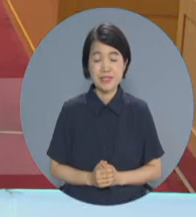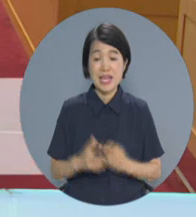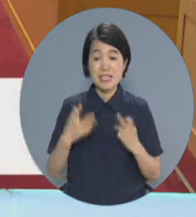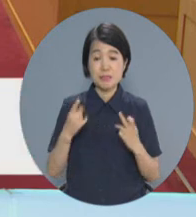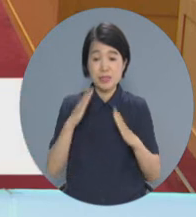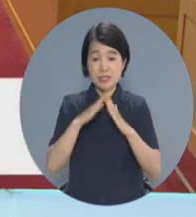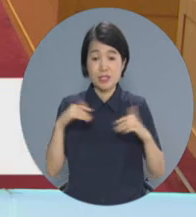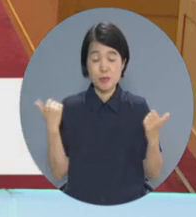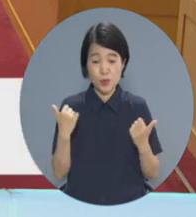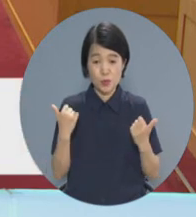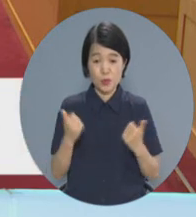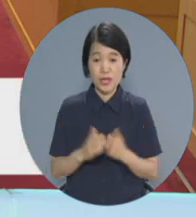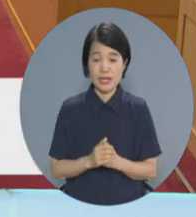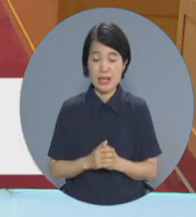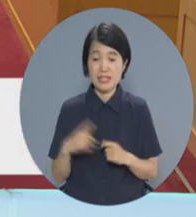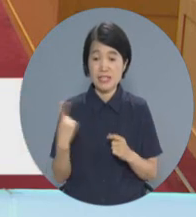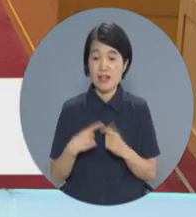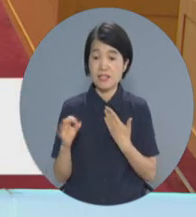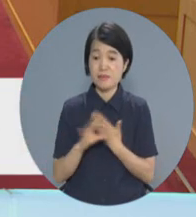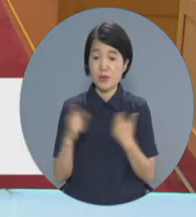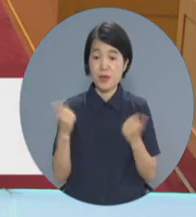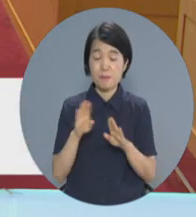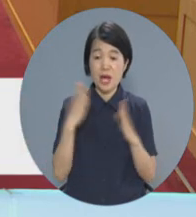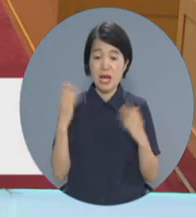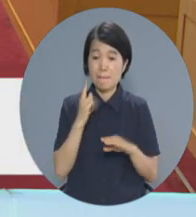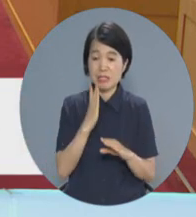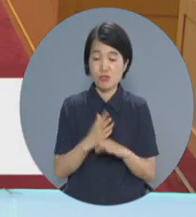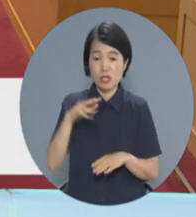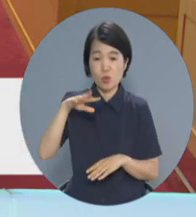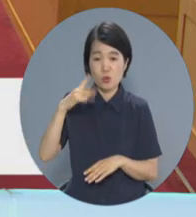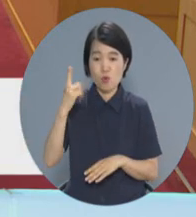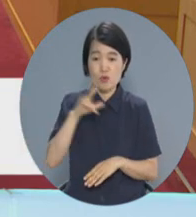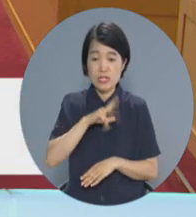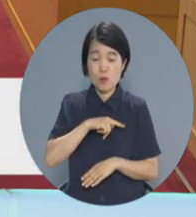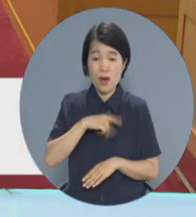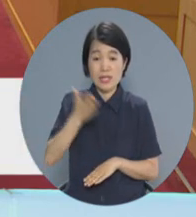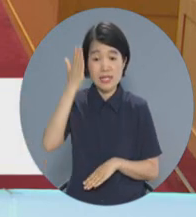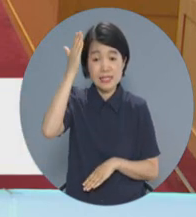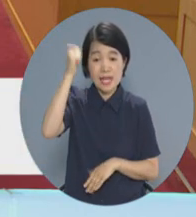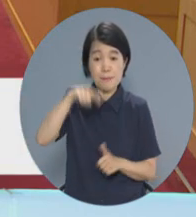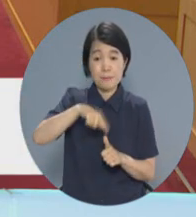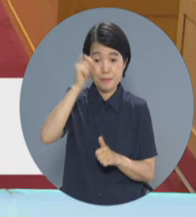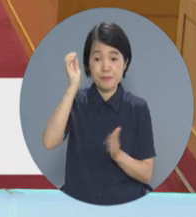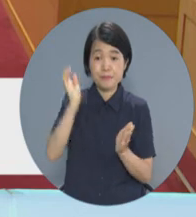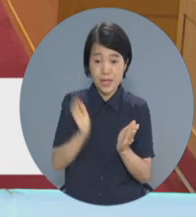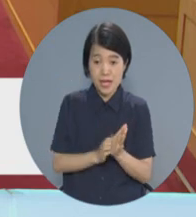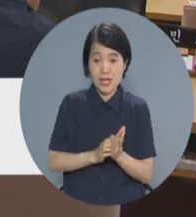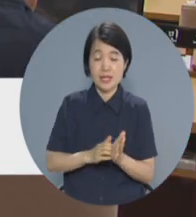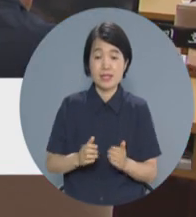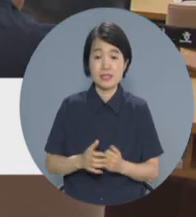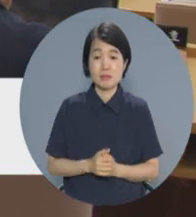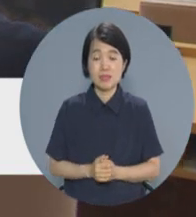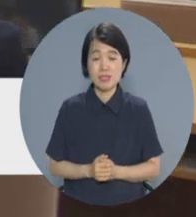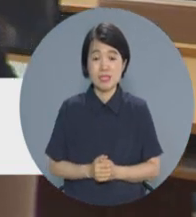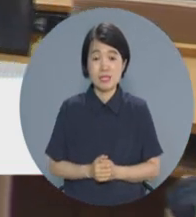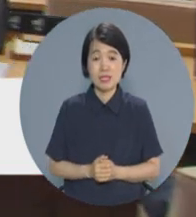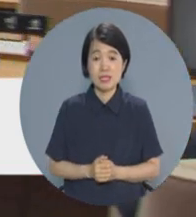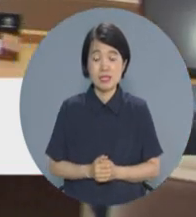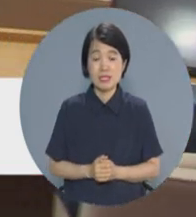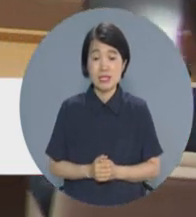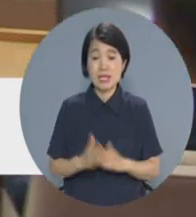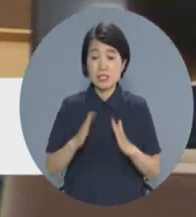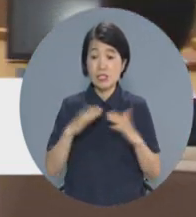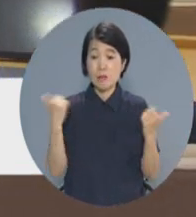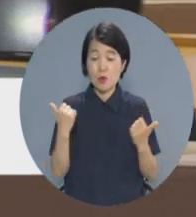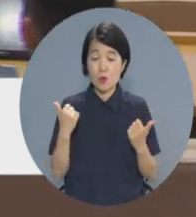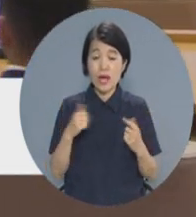제12대 전남도의회가 첫 임시회를 열고 민주당 서동욱 의원을 전반기 의장으로 선출했습니다.